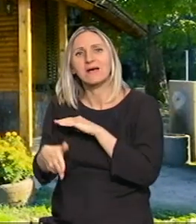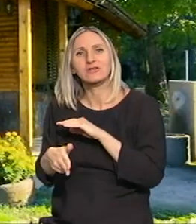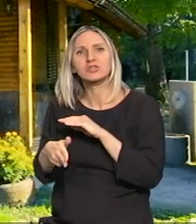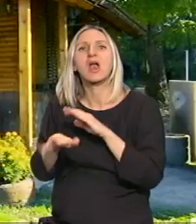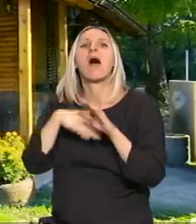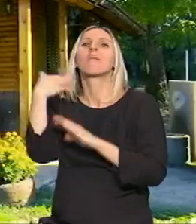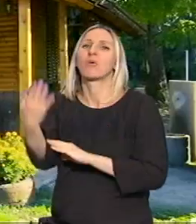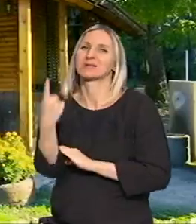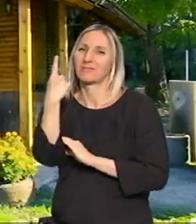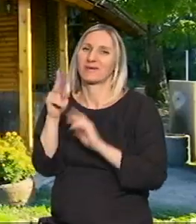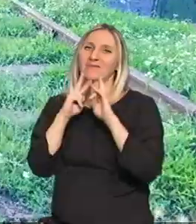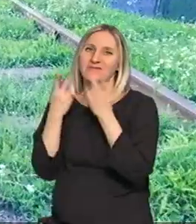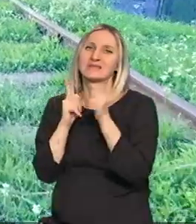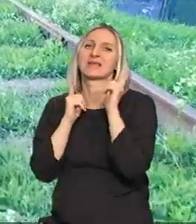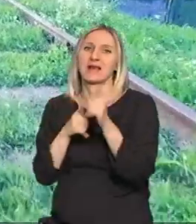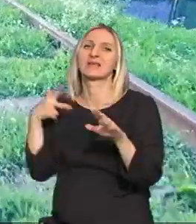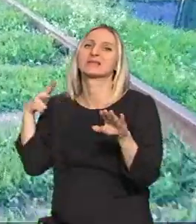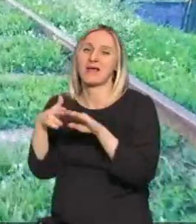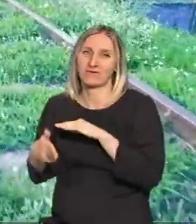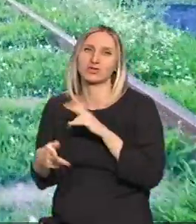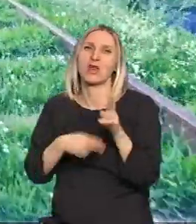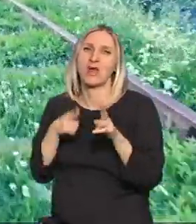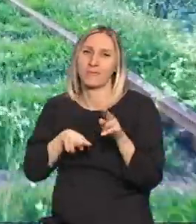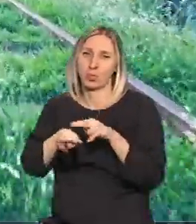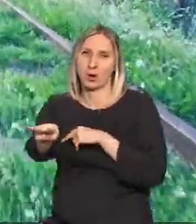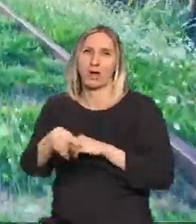svetskog rata je završena.